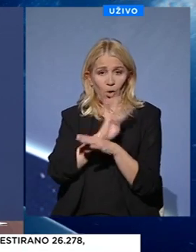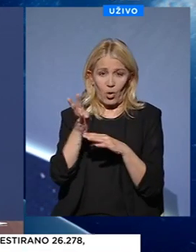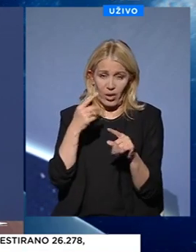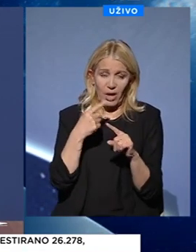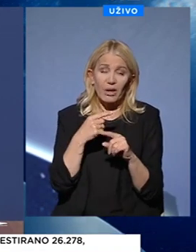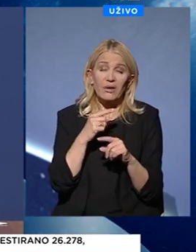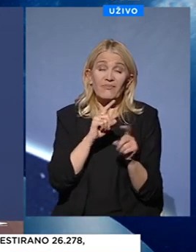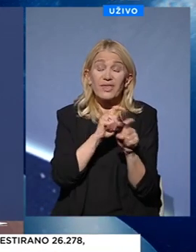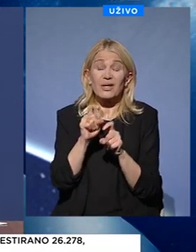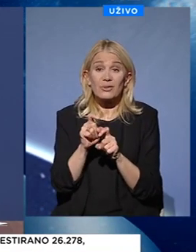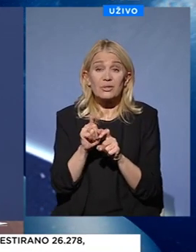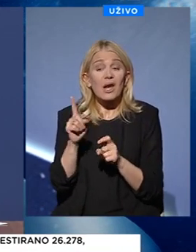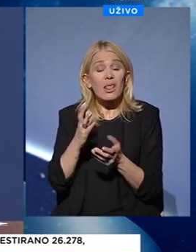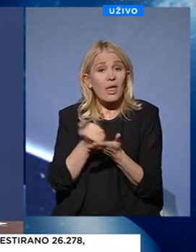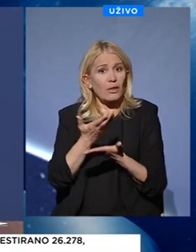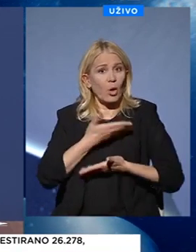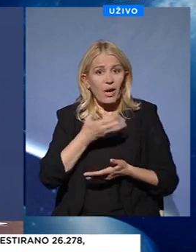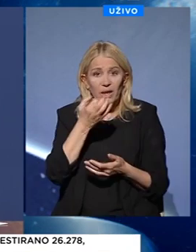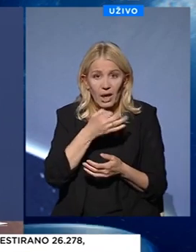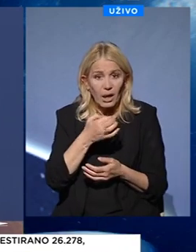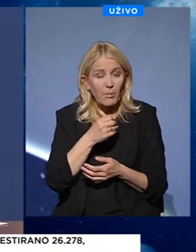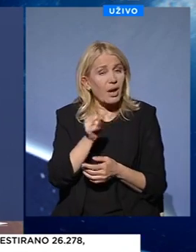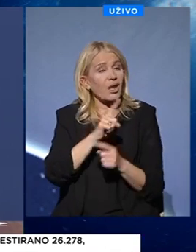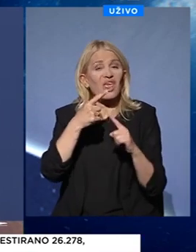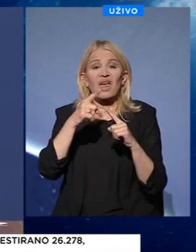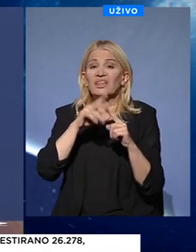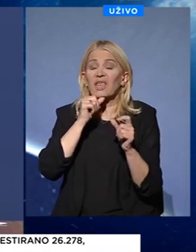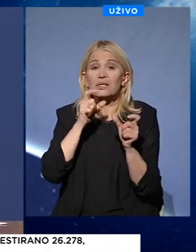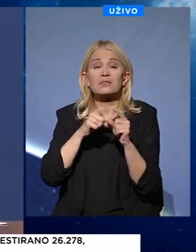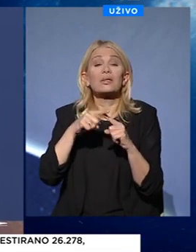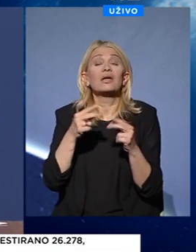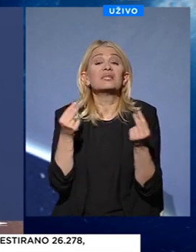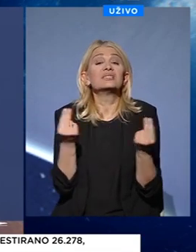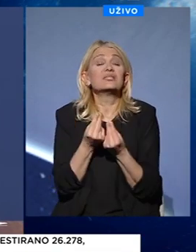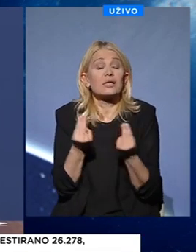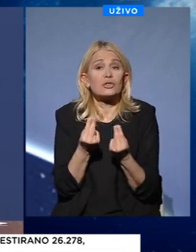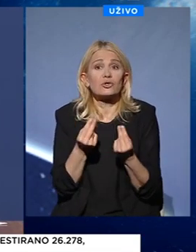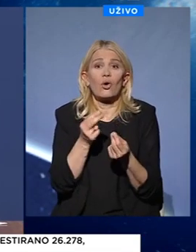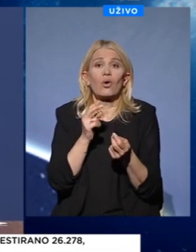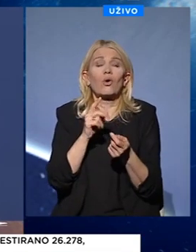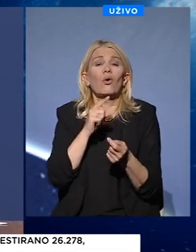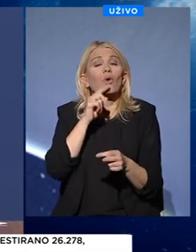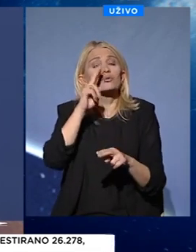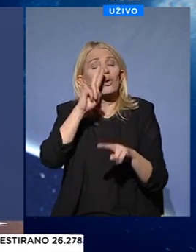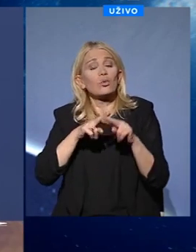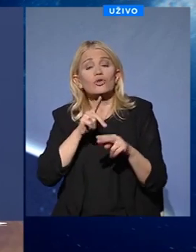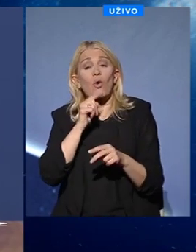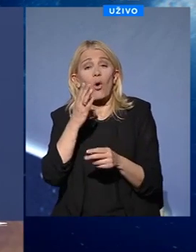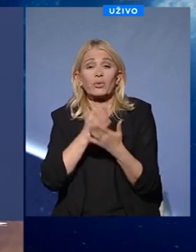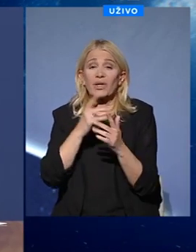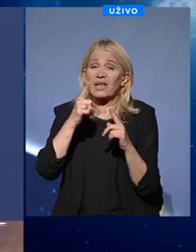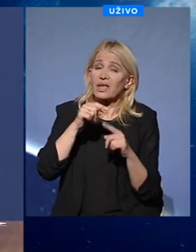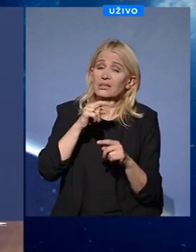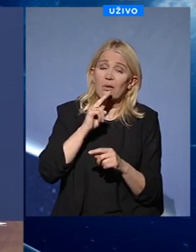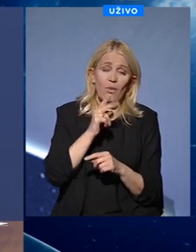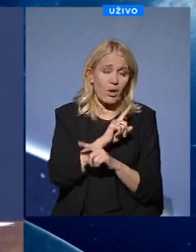COVID-19. Nije dobila terapiju, nije testirana. Zašto? Po kom principu se određuje ko će biti testiran, a ko